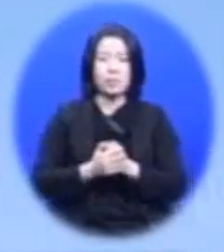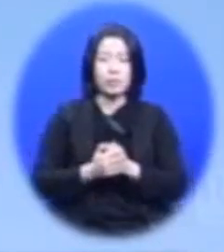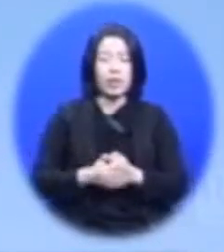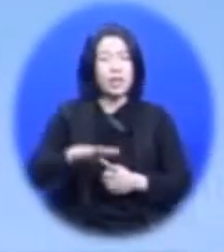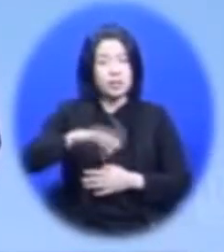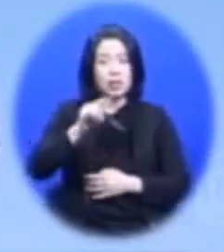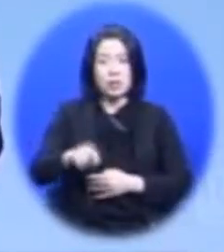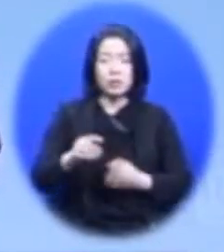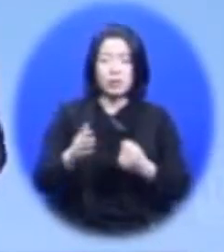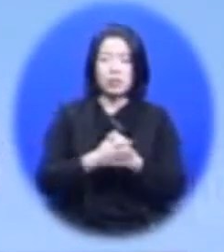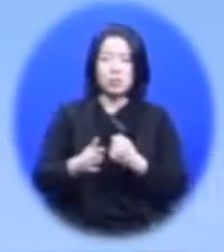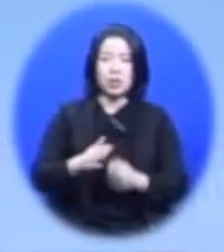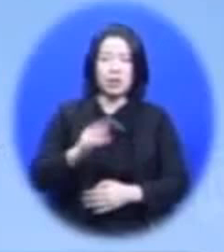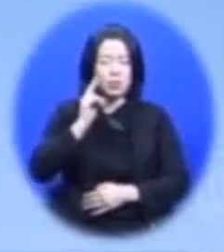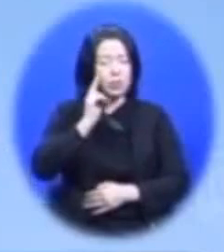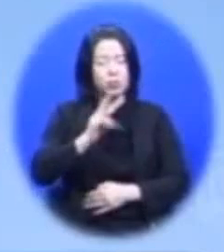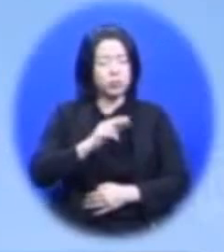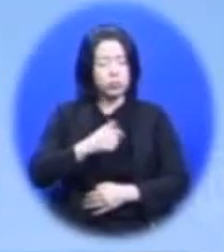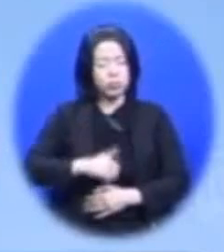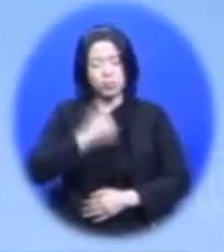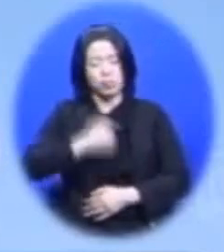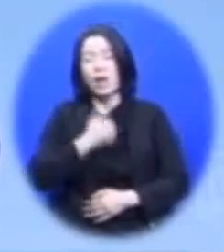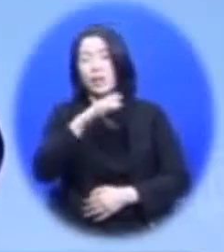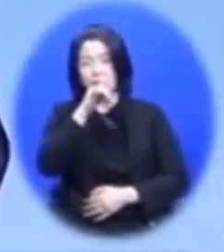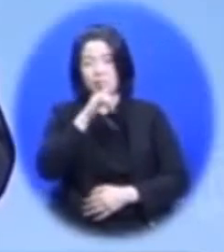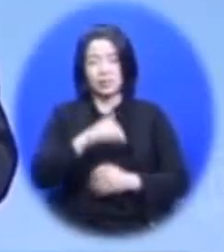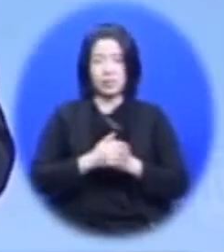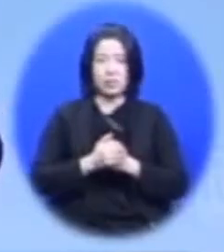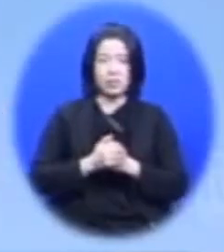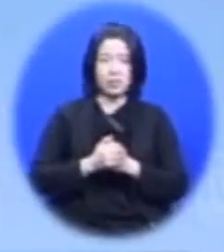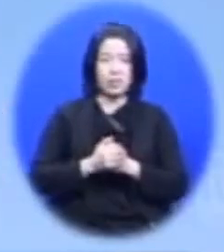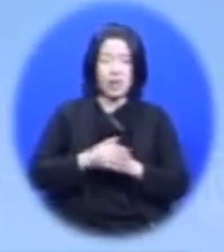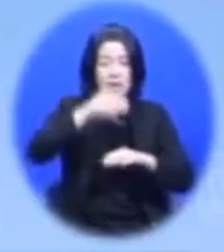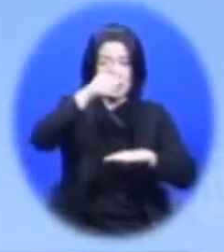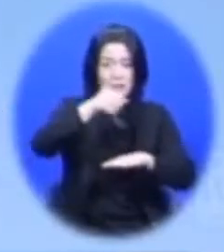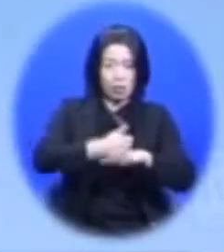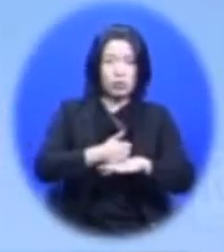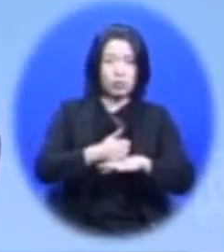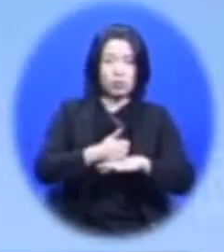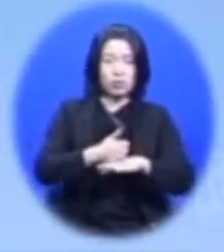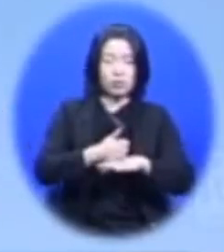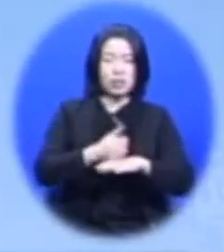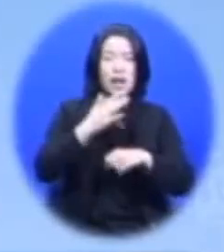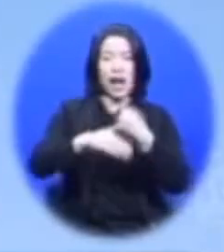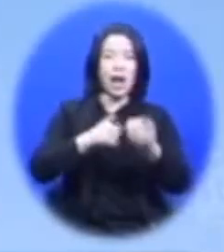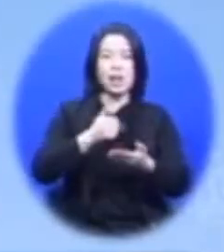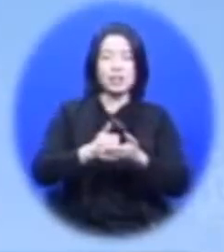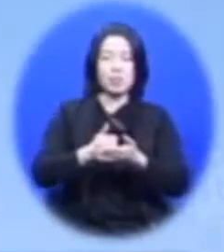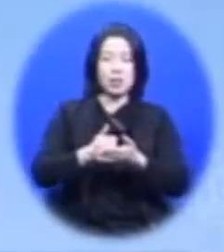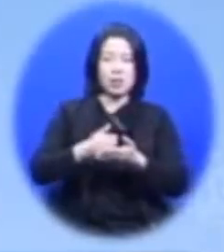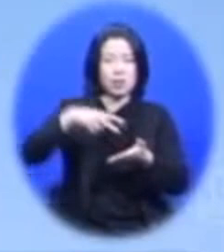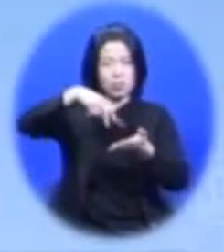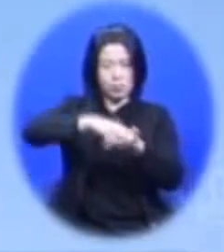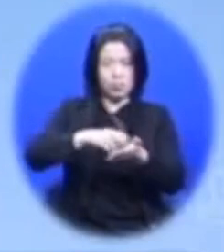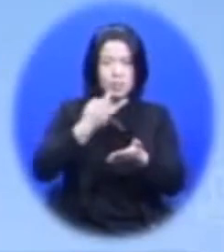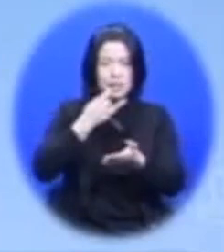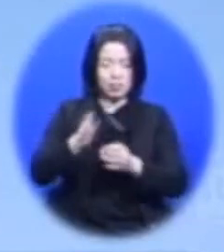때문에 너무너무 분하기도 했어요. 결국은 하나님에게